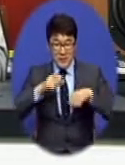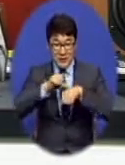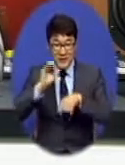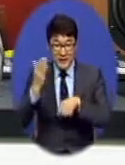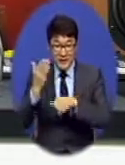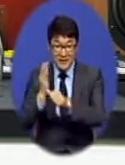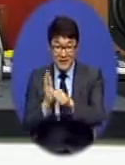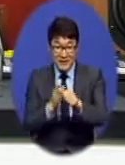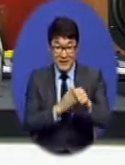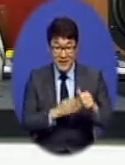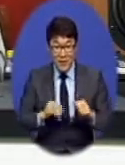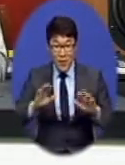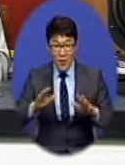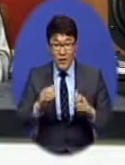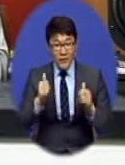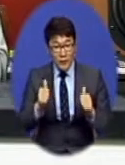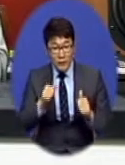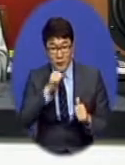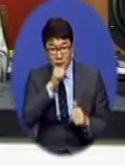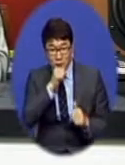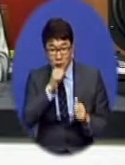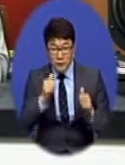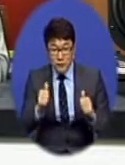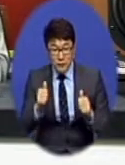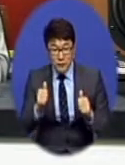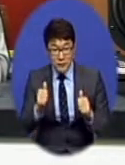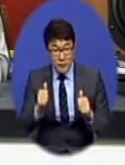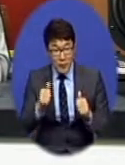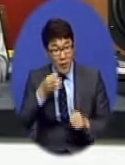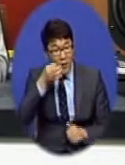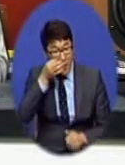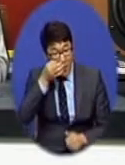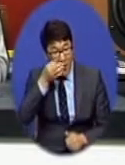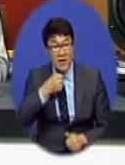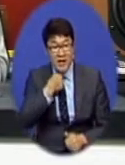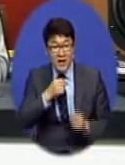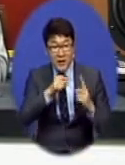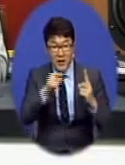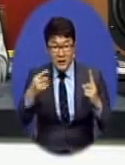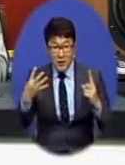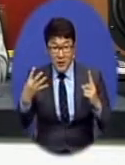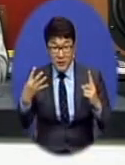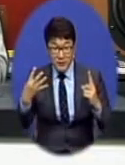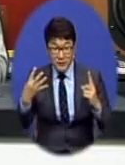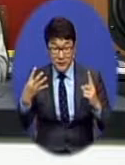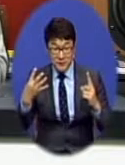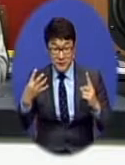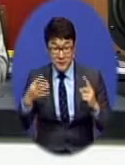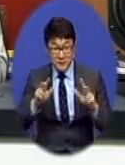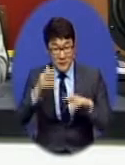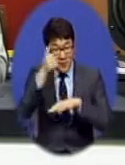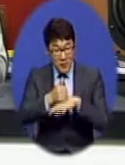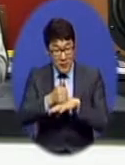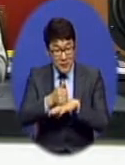바라겠습니다. 네. 자, 오늘 심사 지금 시청자 참여 심사 한번 볼까요? 네. 1번부터 4번까지. 자, 1번부터 투표 4번까지죠. 진행